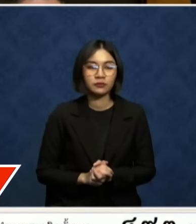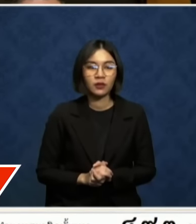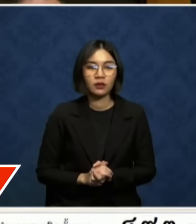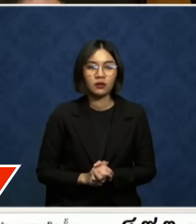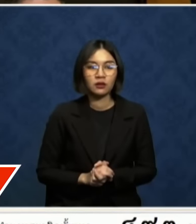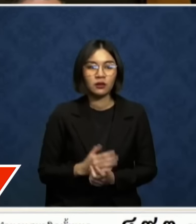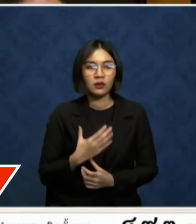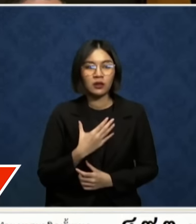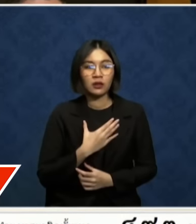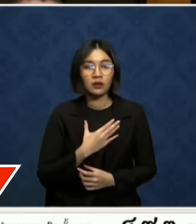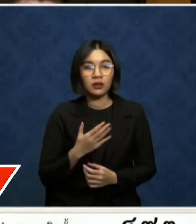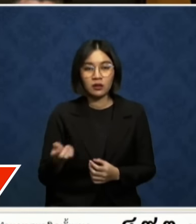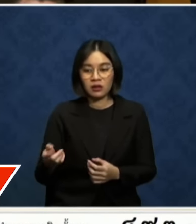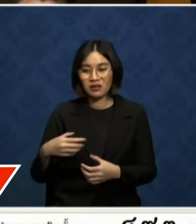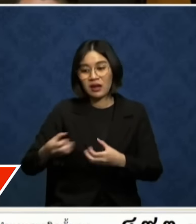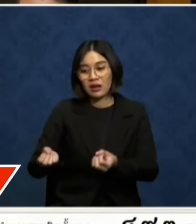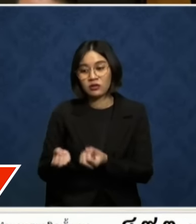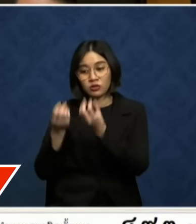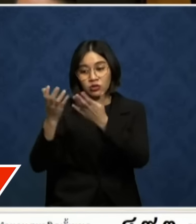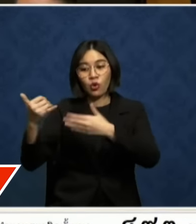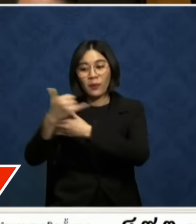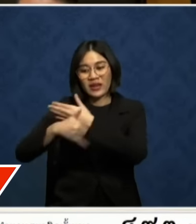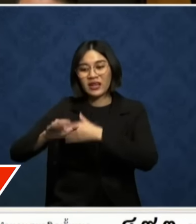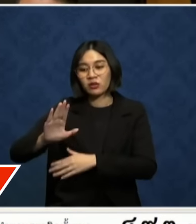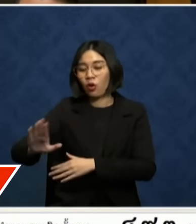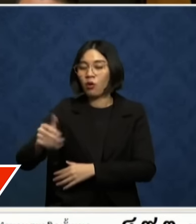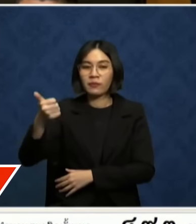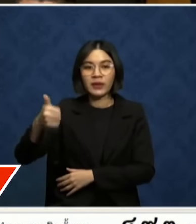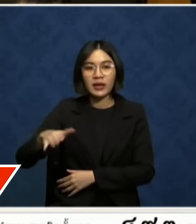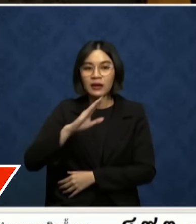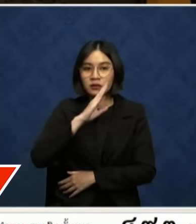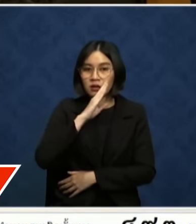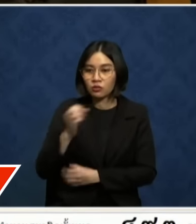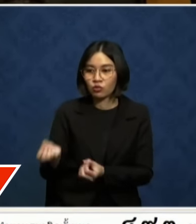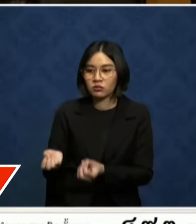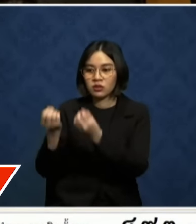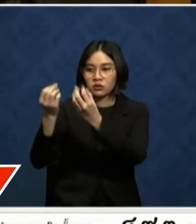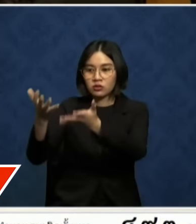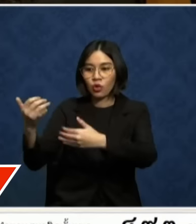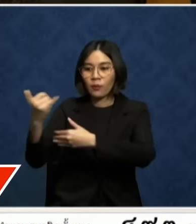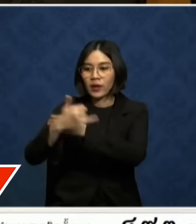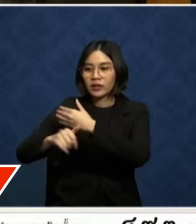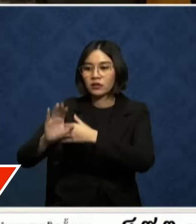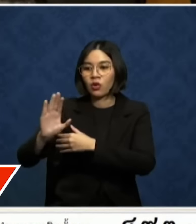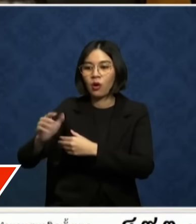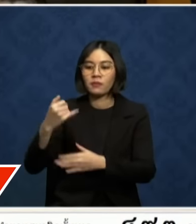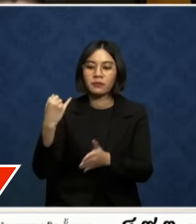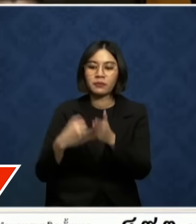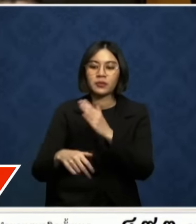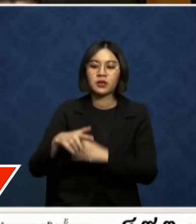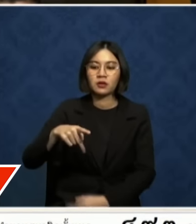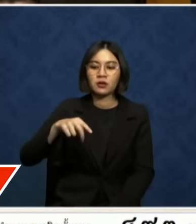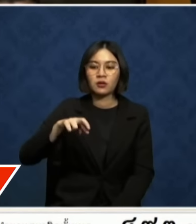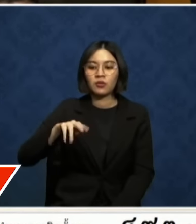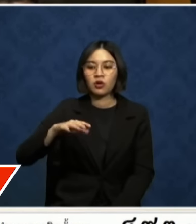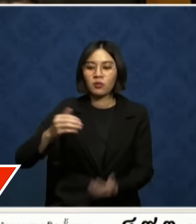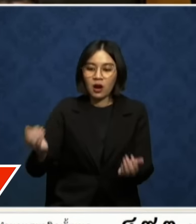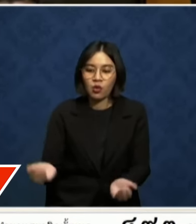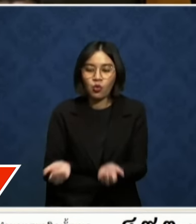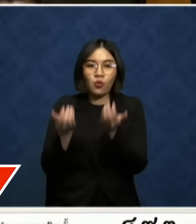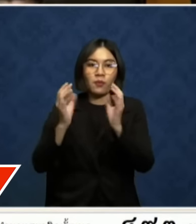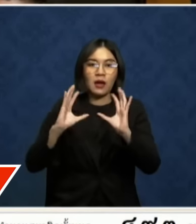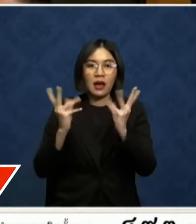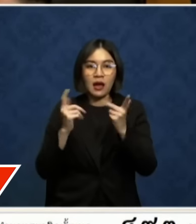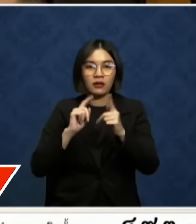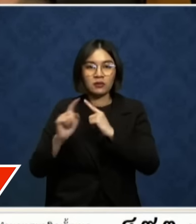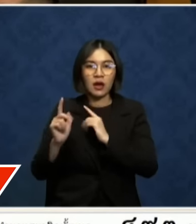ามารถที่จะส่งเขากลับไปที่ประเทศต้นทางได้หากทำแบบนั้นเนี่ยก็จะผิดต่อพรบป้องกันการอุ้มหายและซ้อมทรมานนะครับซึ่